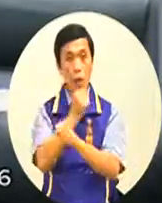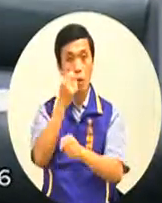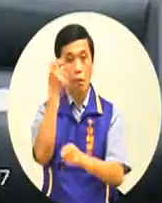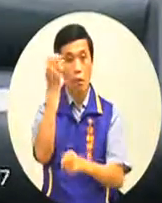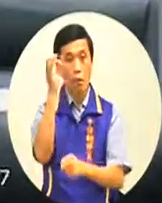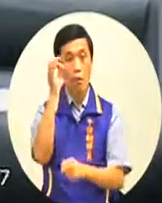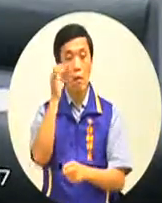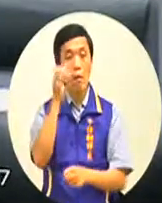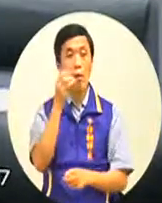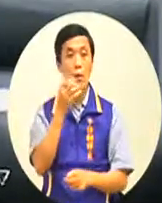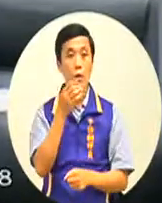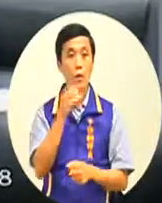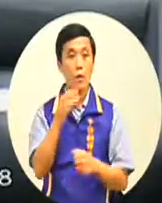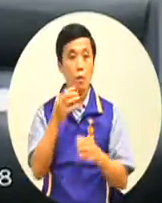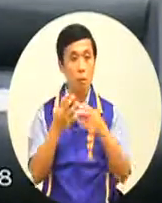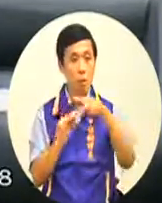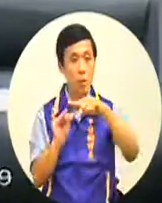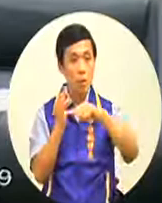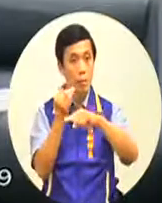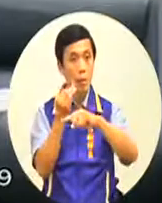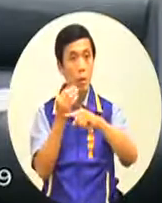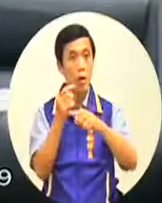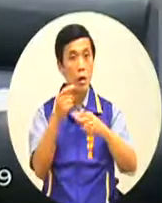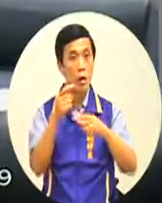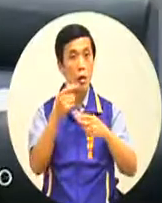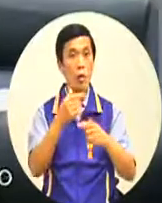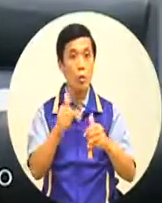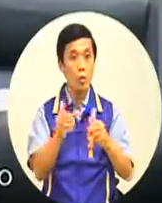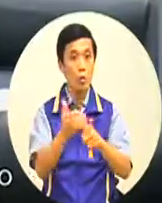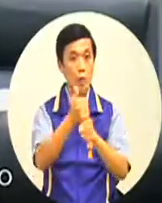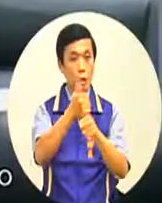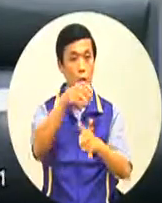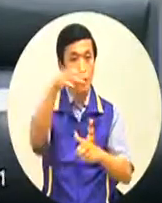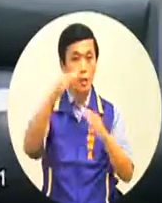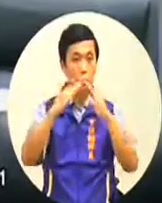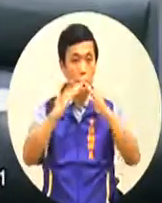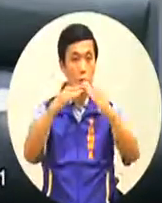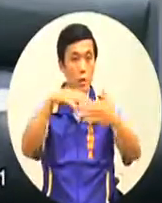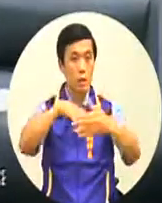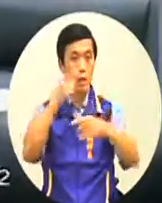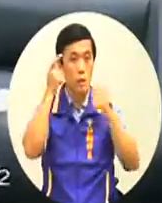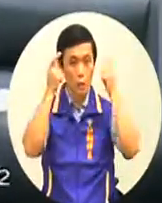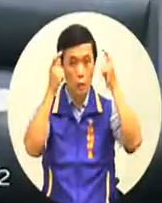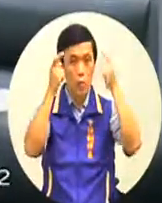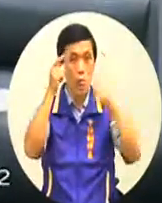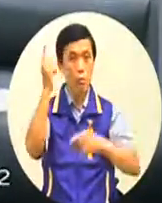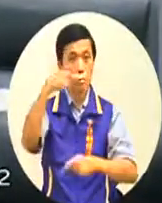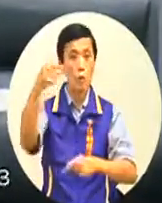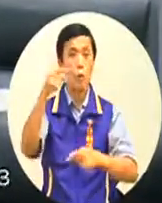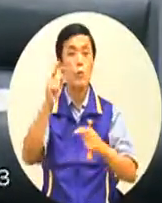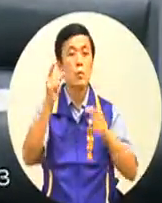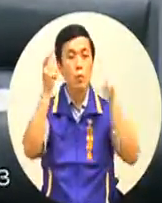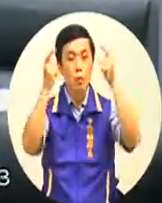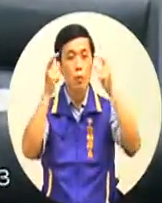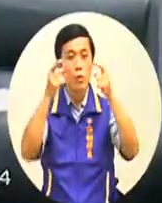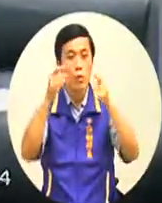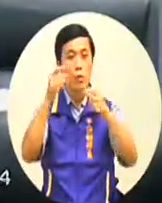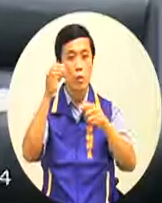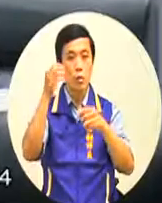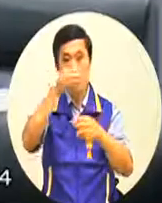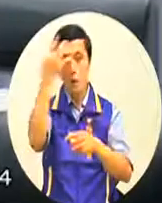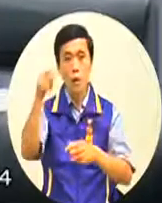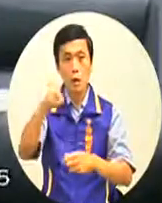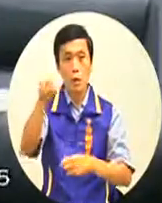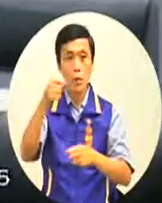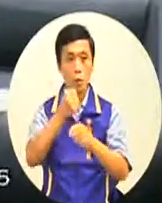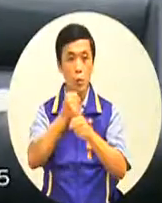我们大概都是最高，而且都居高不下。那我们在想，为什么高雄的青年失业率很高？事实上，你如果去做